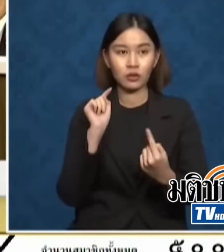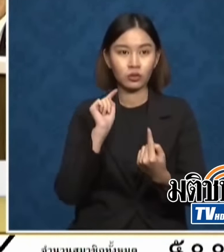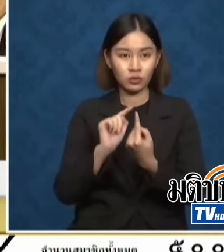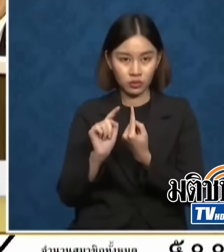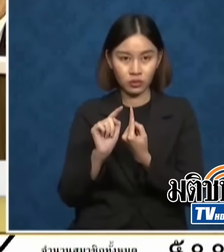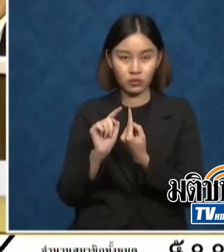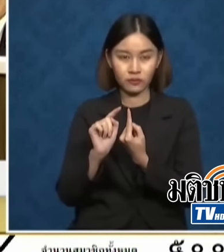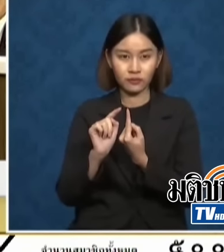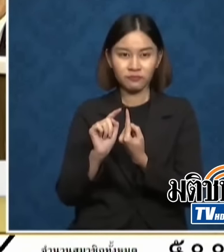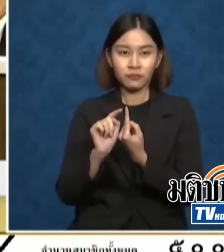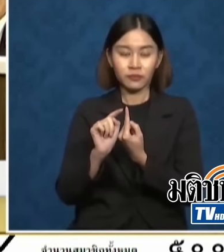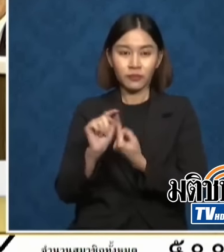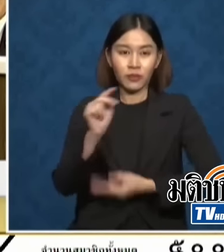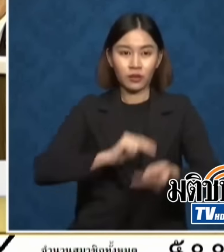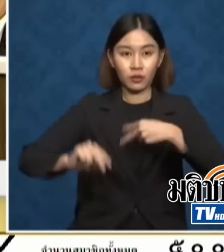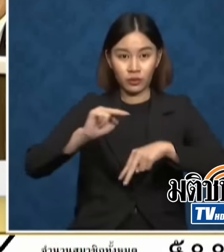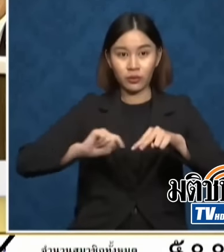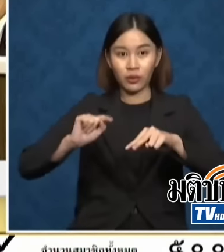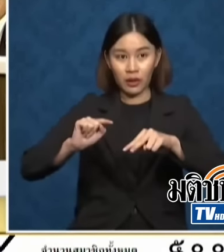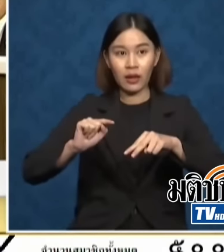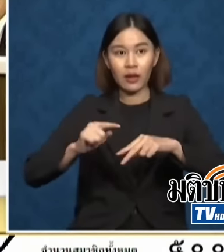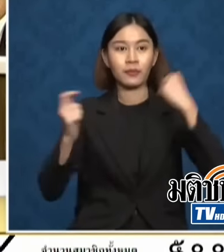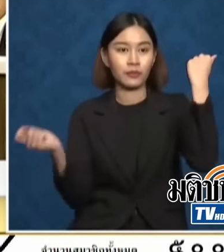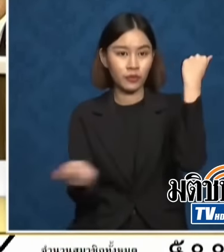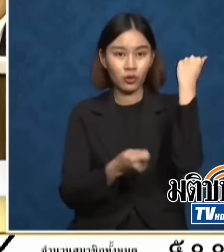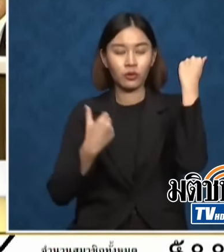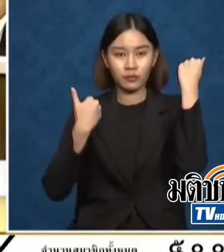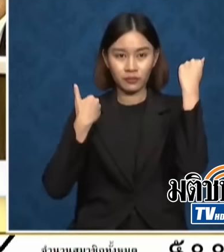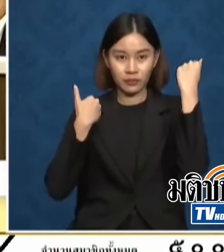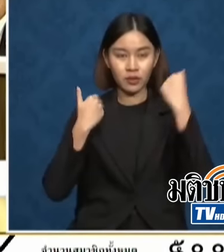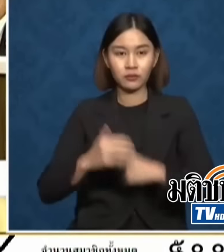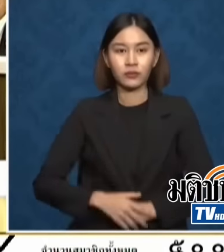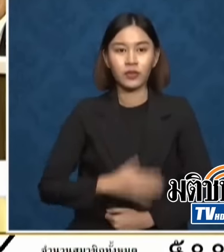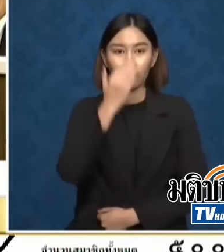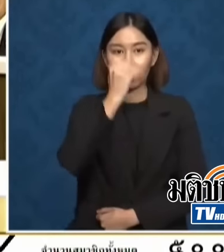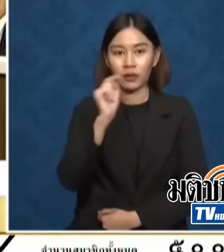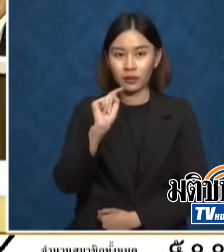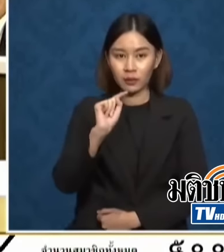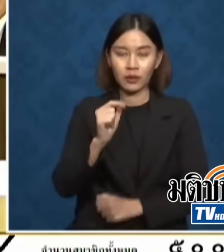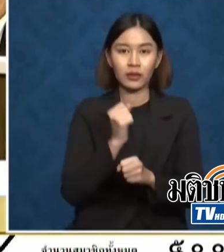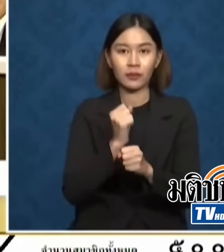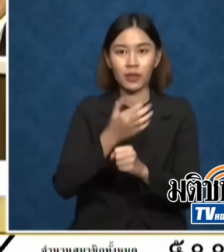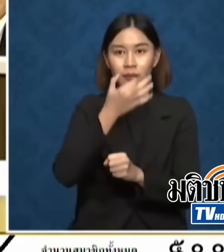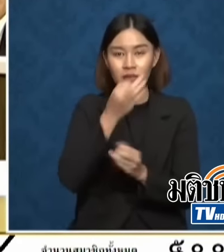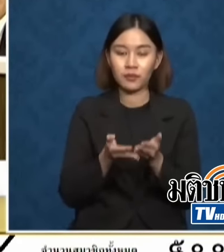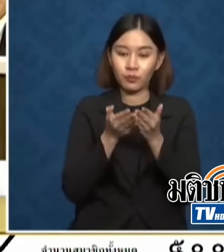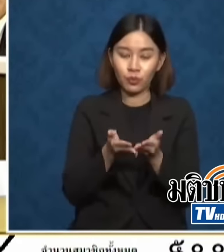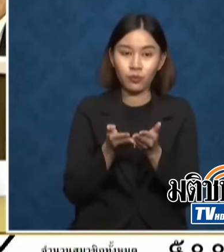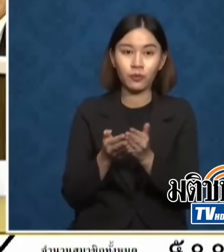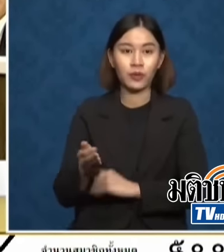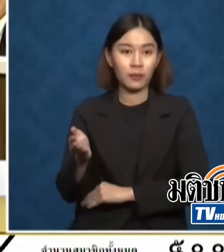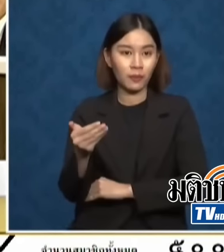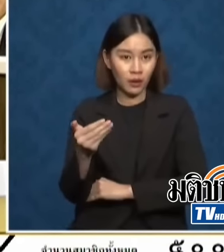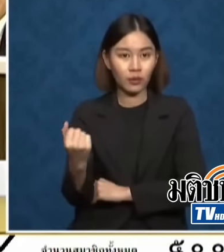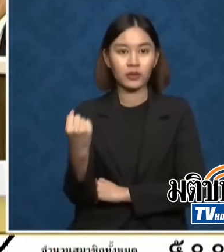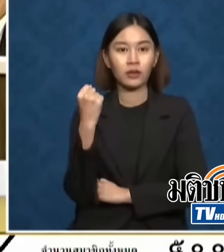ส่วนในการควบคุมและบทลงโทษเพื่อให้เกิดการทำประมงที่ยั่งยืนคว